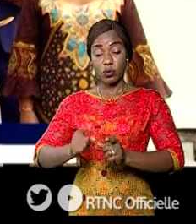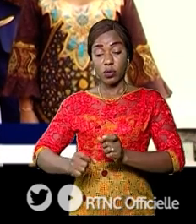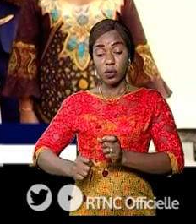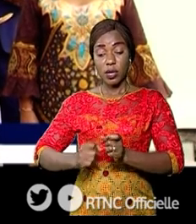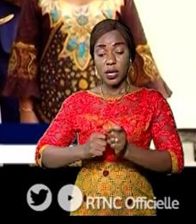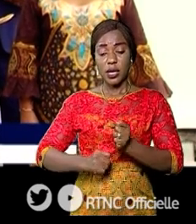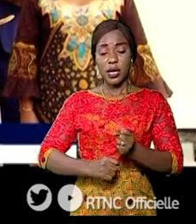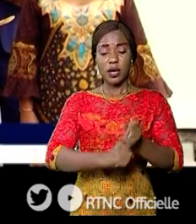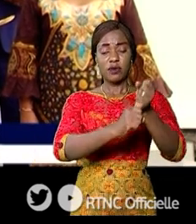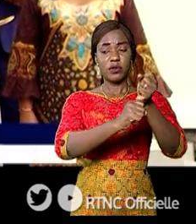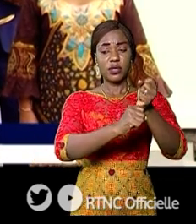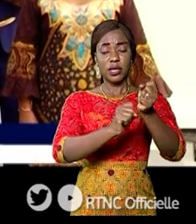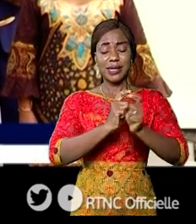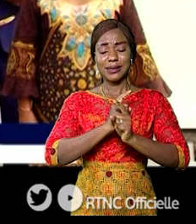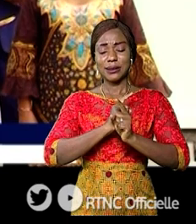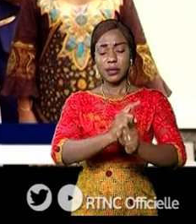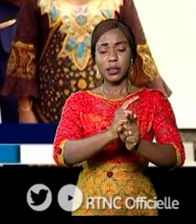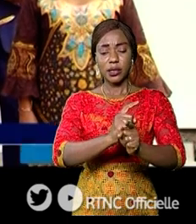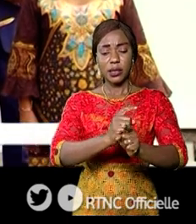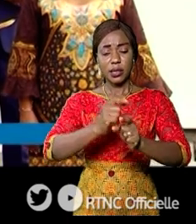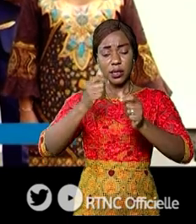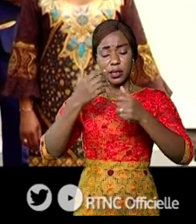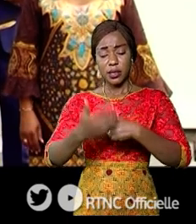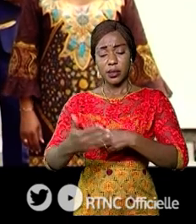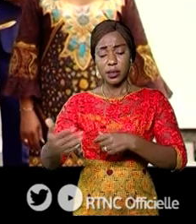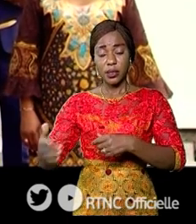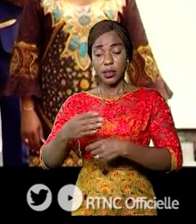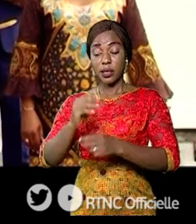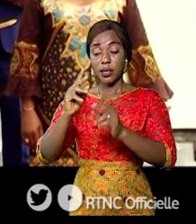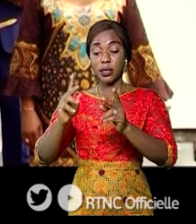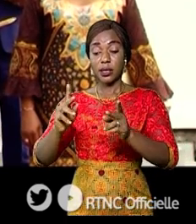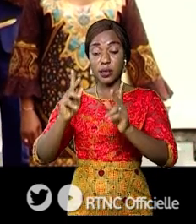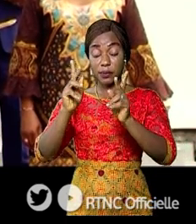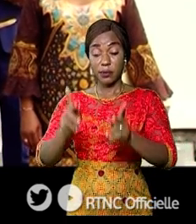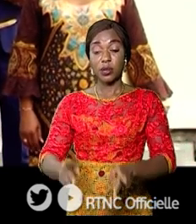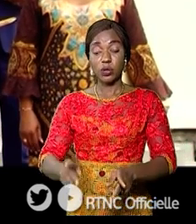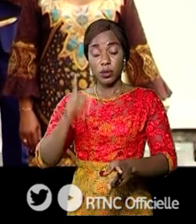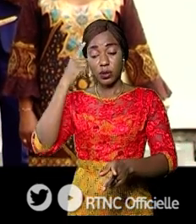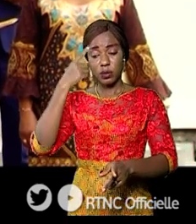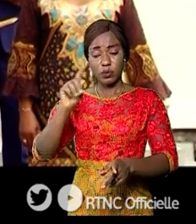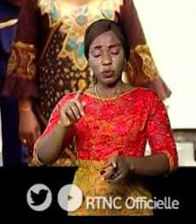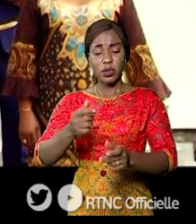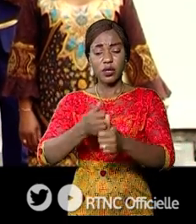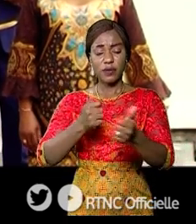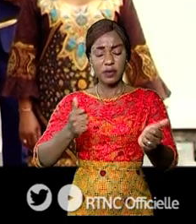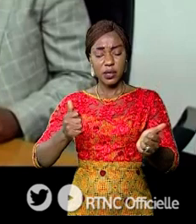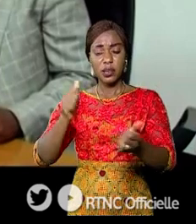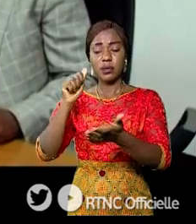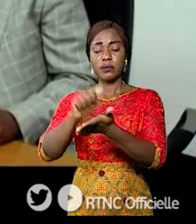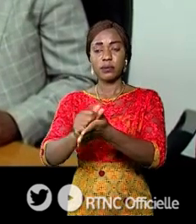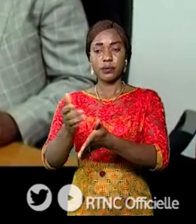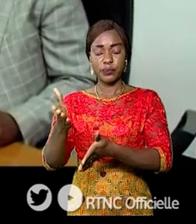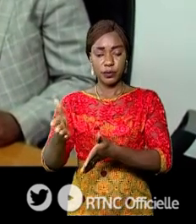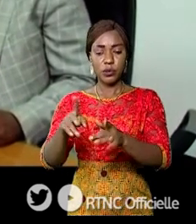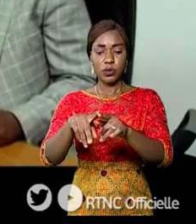la sécurité des biens et des personnes de manière à prévenir la répétition de tels actes.